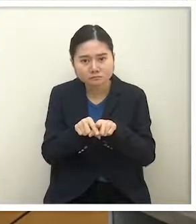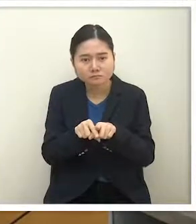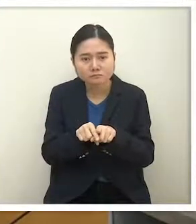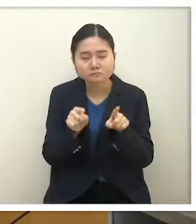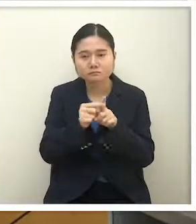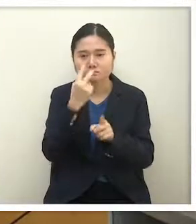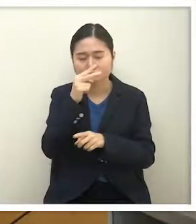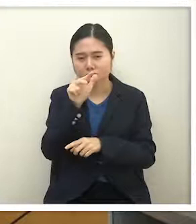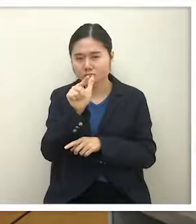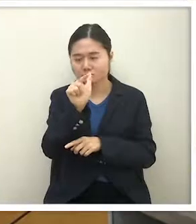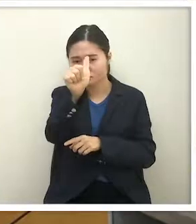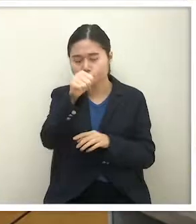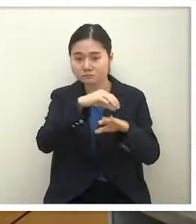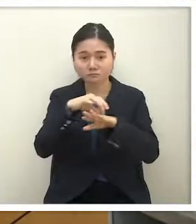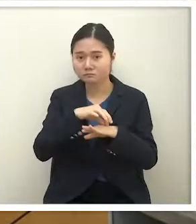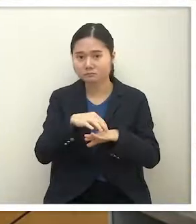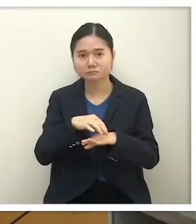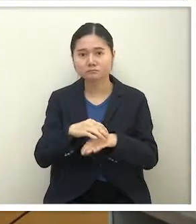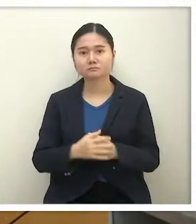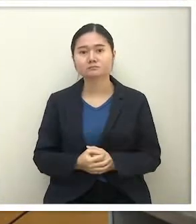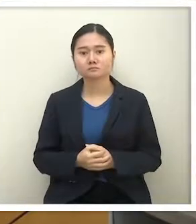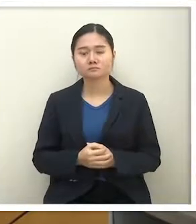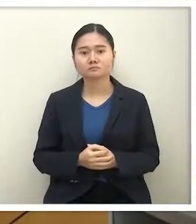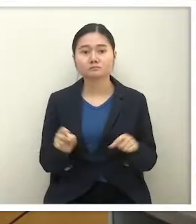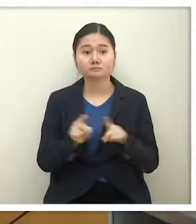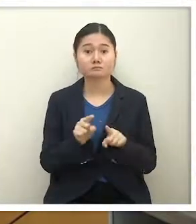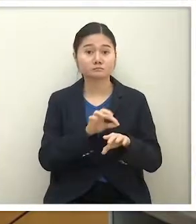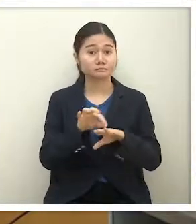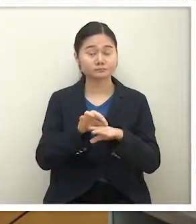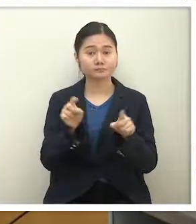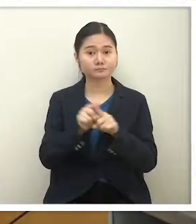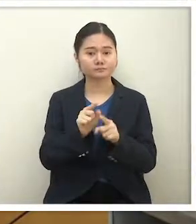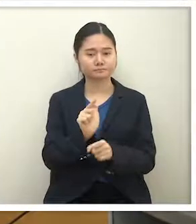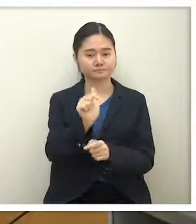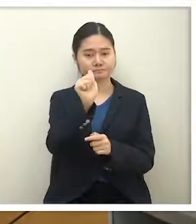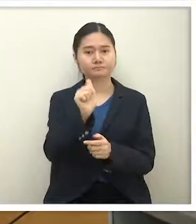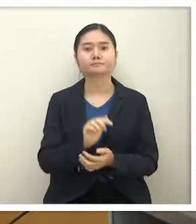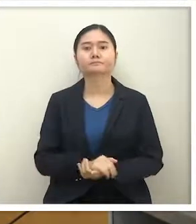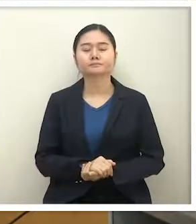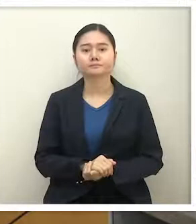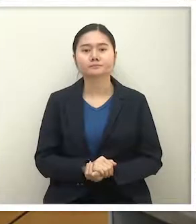โฟกัสไปที่จุดใดจุดหนึ่งใช่ไหมครับนั่นก็คือจุดที่จะเป็นจุดเด่นนั่นเอง